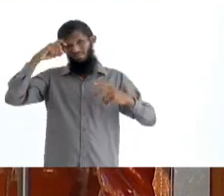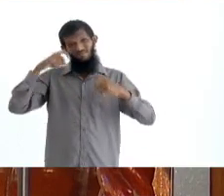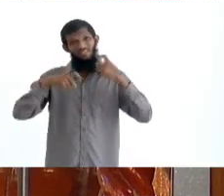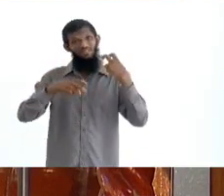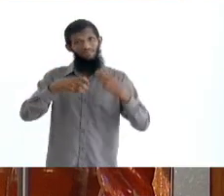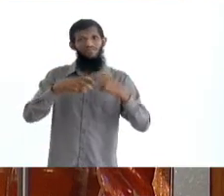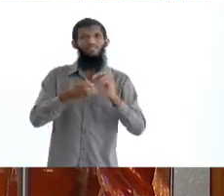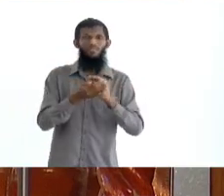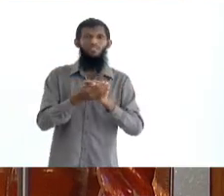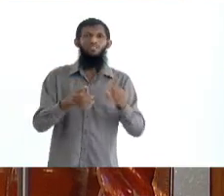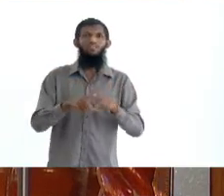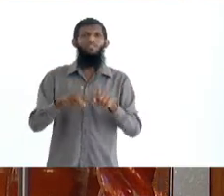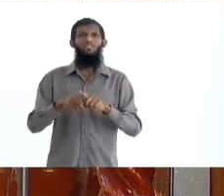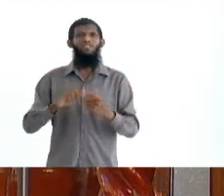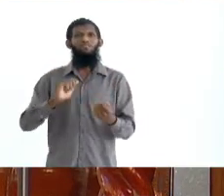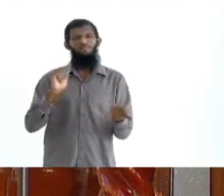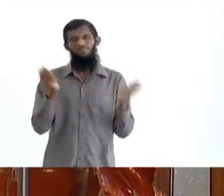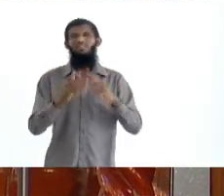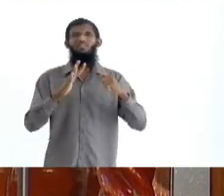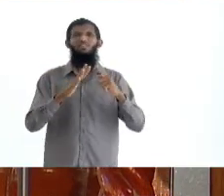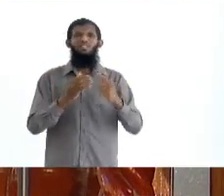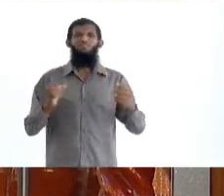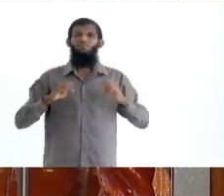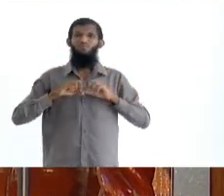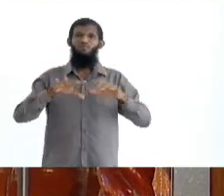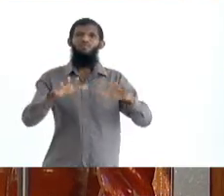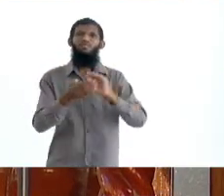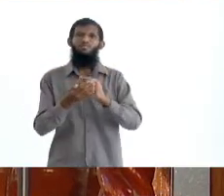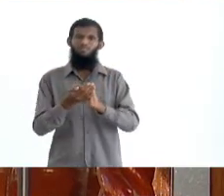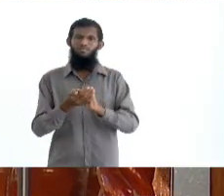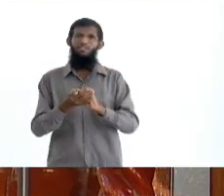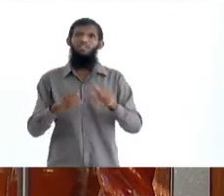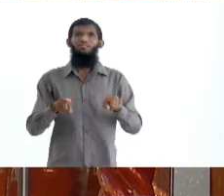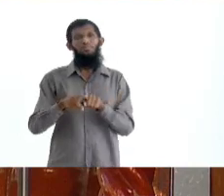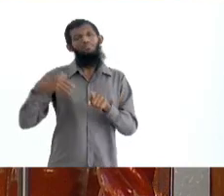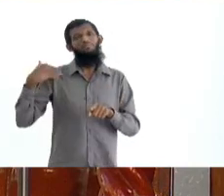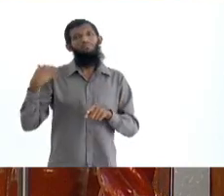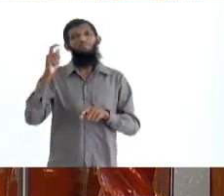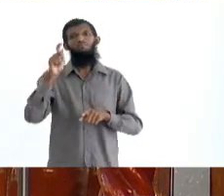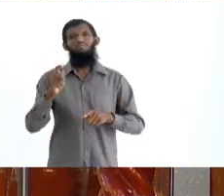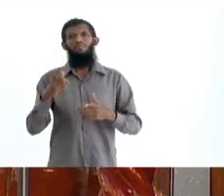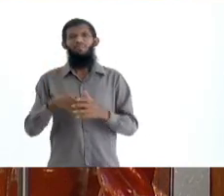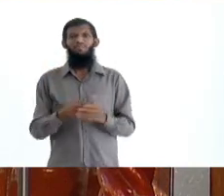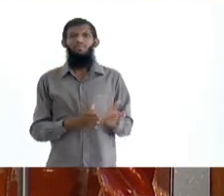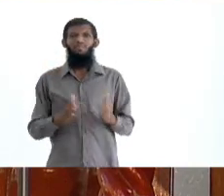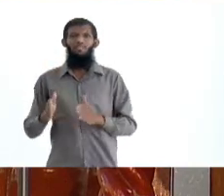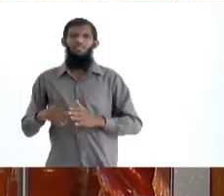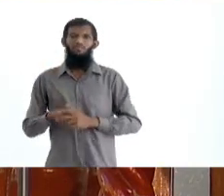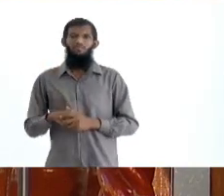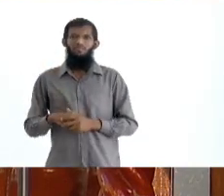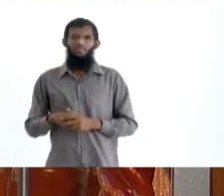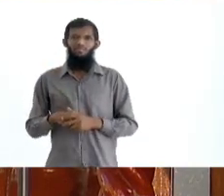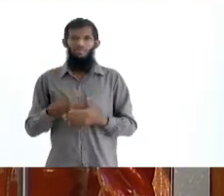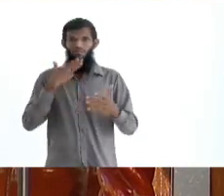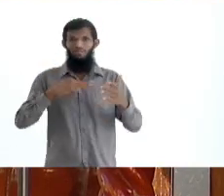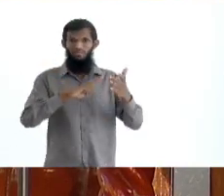masakke pultahu geterein ki Resulullah sallallahu aleyhi ve alihi ve sellem vani ummetuge gina